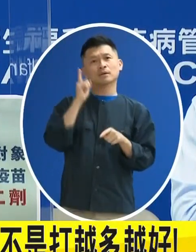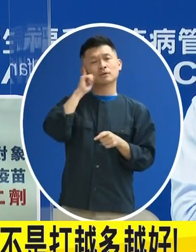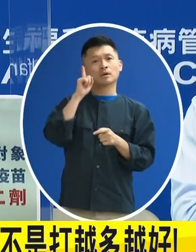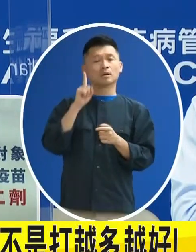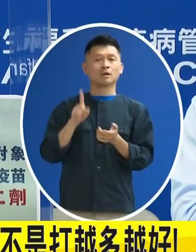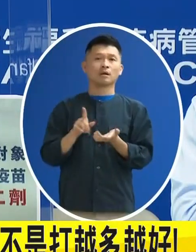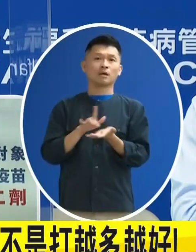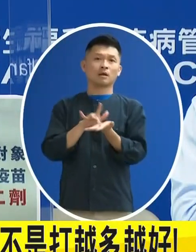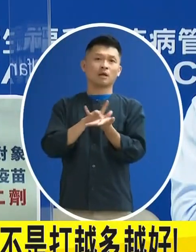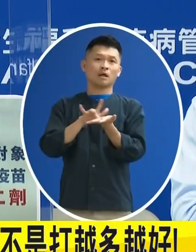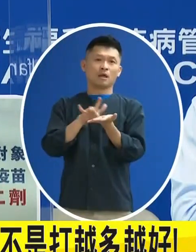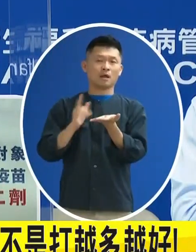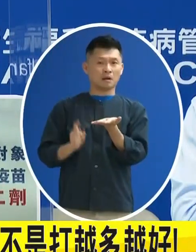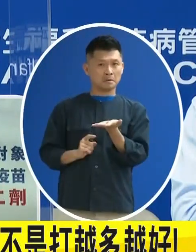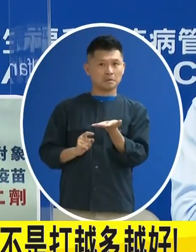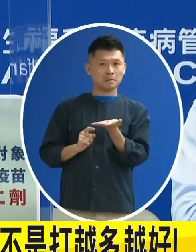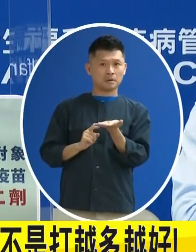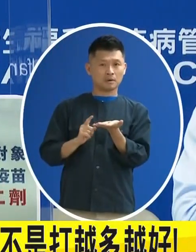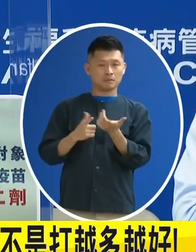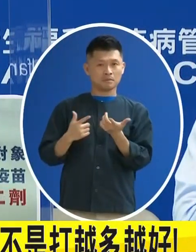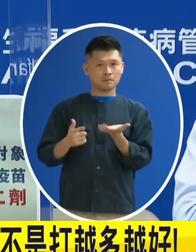哈，那使用的方法，所以在吃药，大家想说，哦，这有一个哈 instruction，